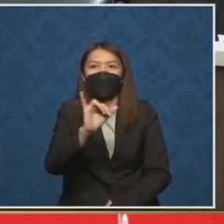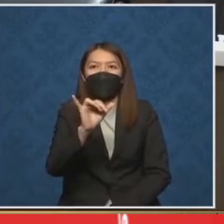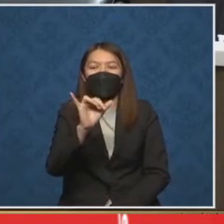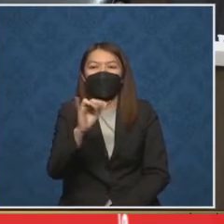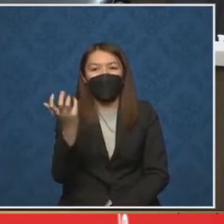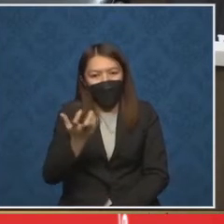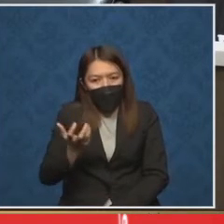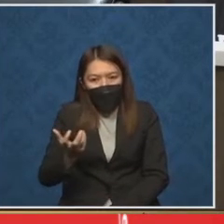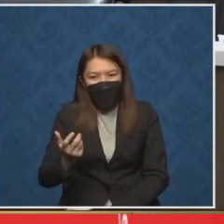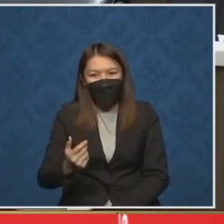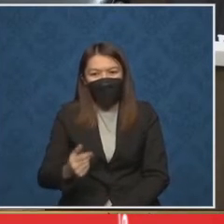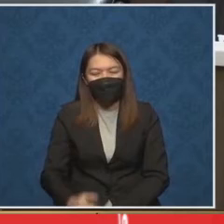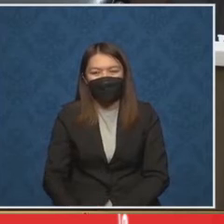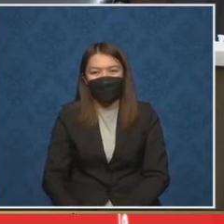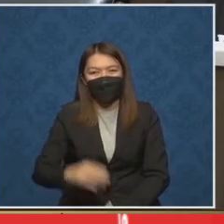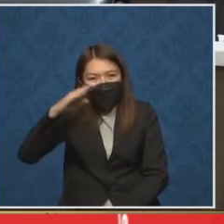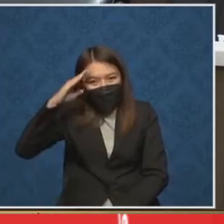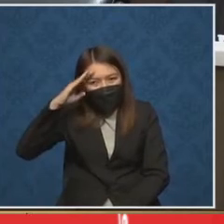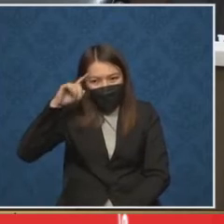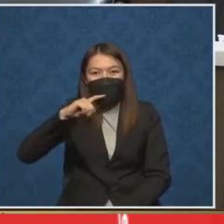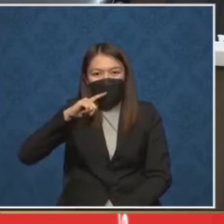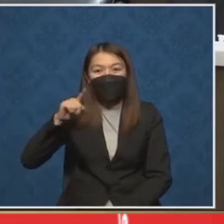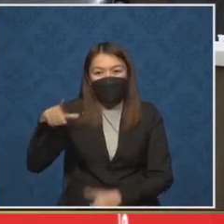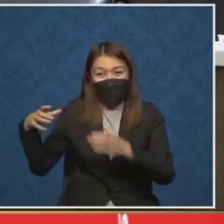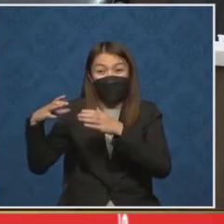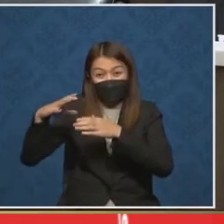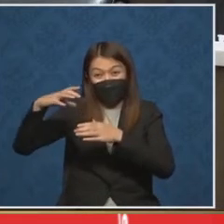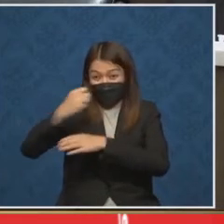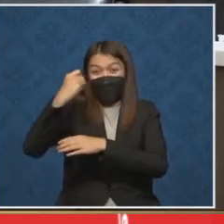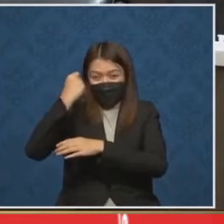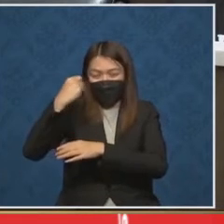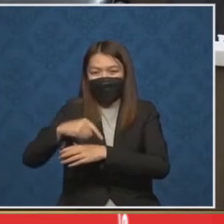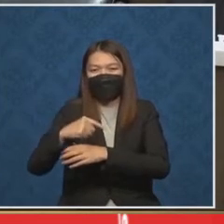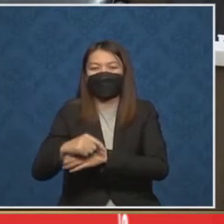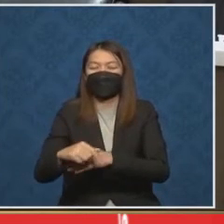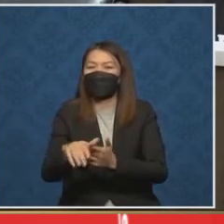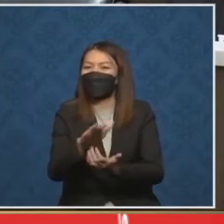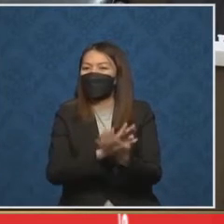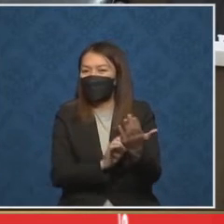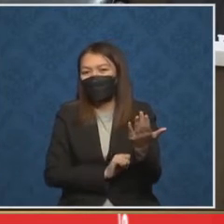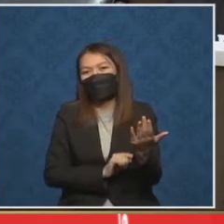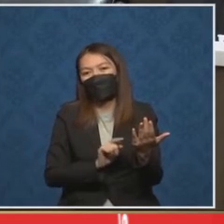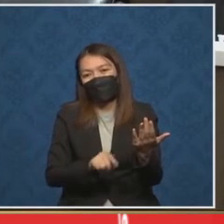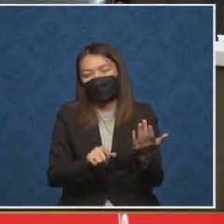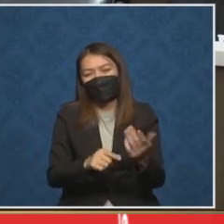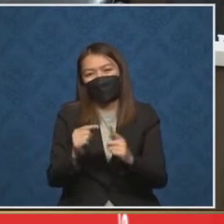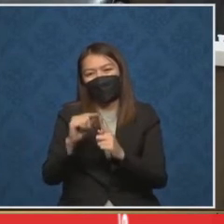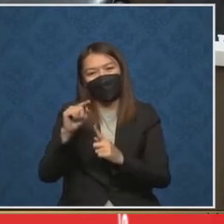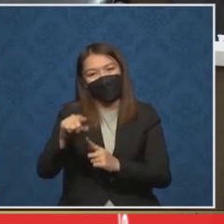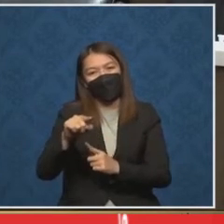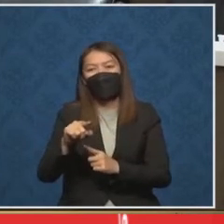งแต่จอมพลสฤษดิ์จอมพลถนอมยังมีอยู่เลยคณะปฏิวัติอ่ะแล้วบ้านเบาเมืองเราจะไปไหนเวลาออกคำสั่งมานี่ชอบ